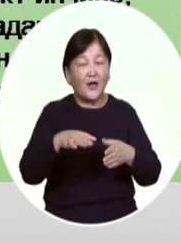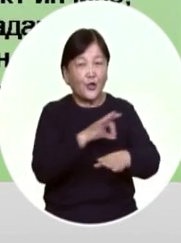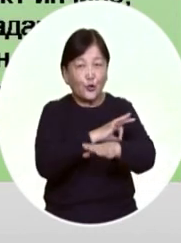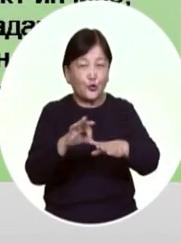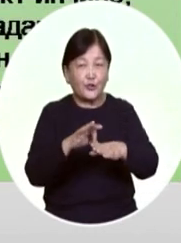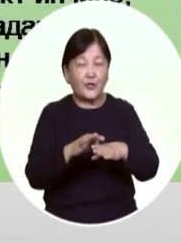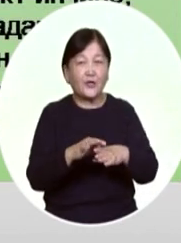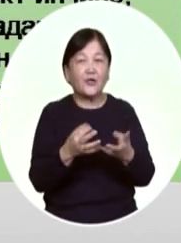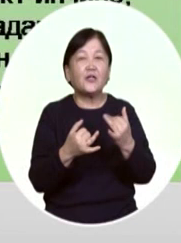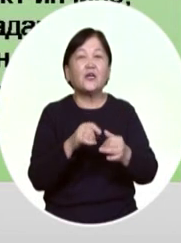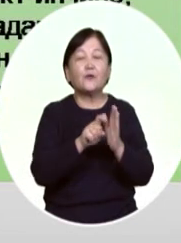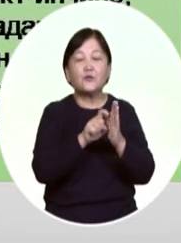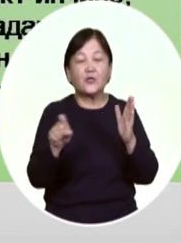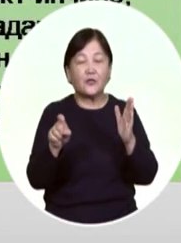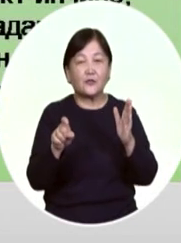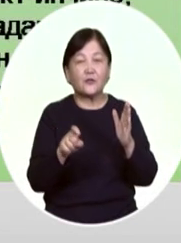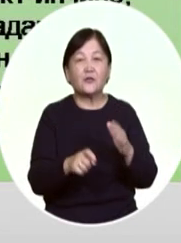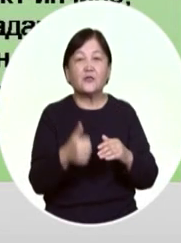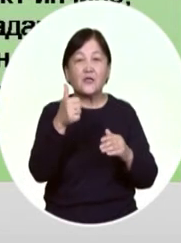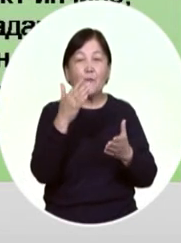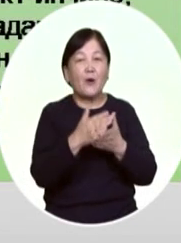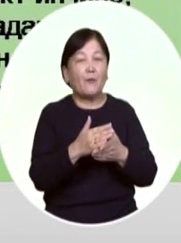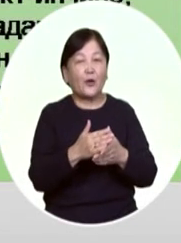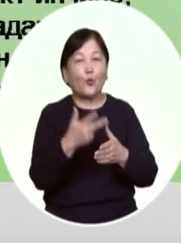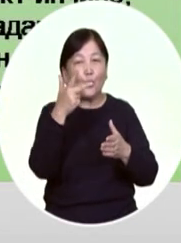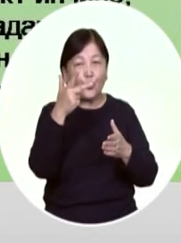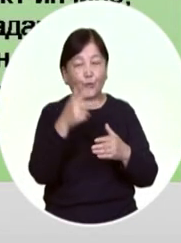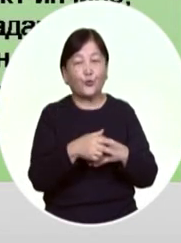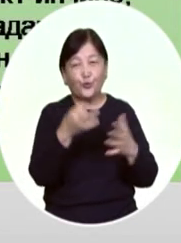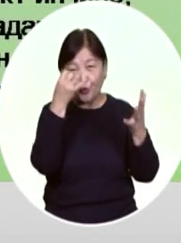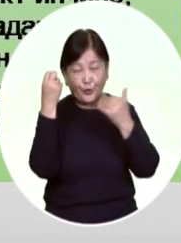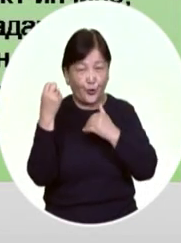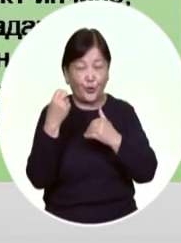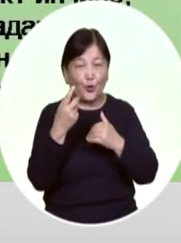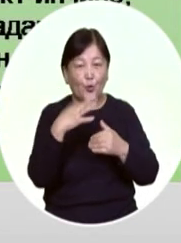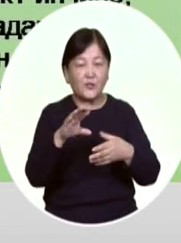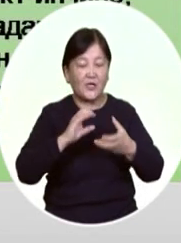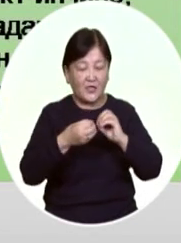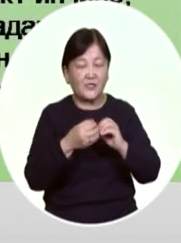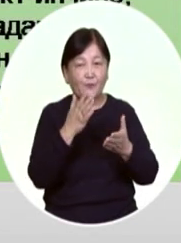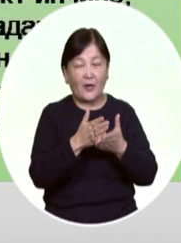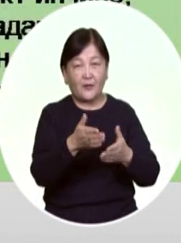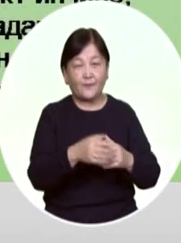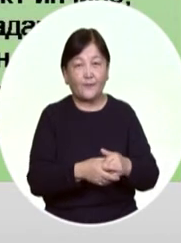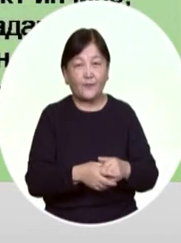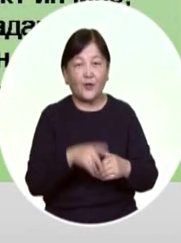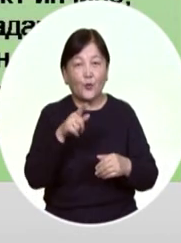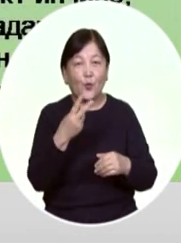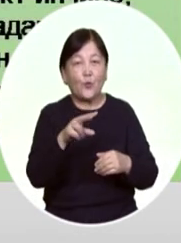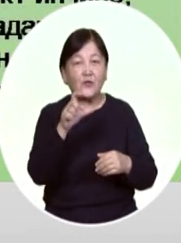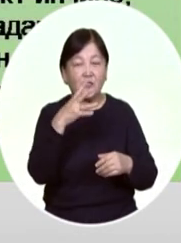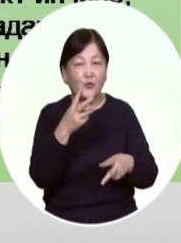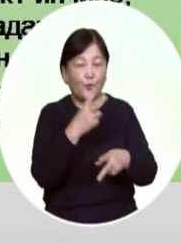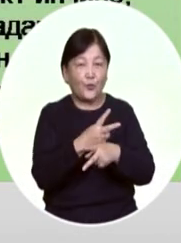бэлдчихв? Сайн байна. Бараг 3-7 хоногийн хугацаанд бэлдсэн. За, ба энэ үндэс суулийн төслийг